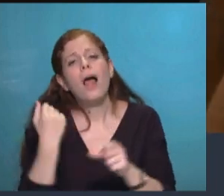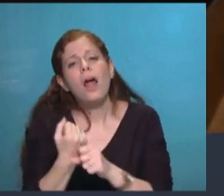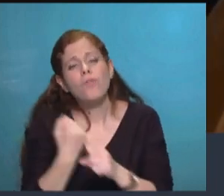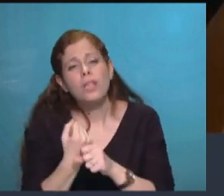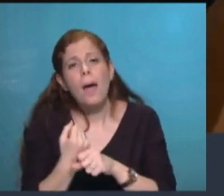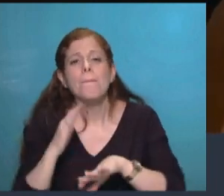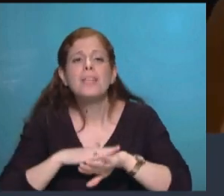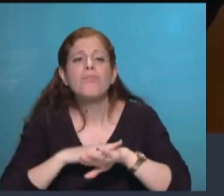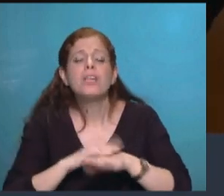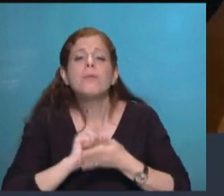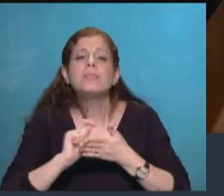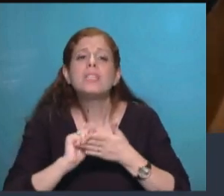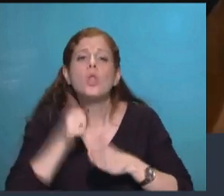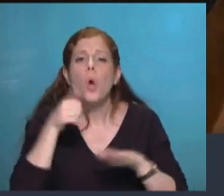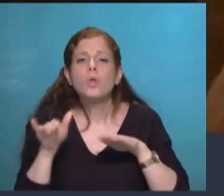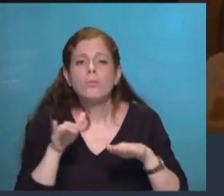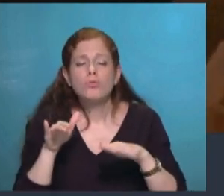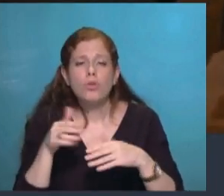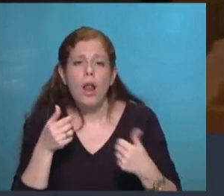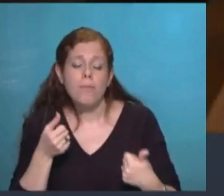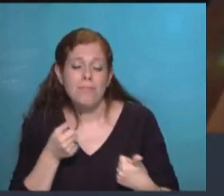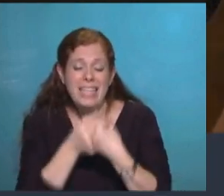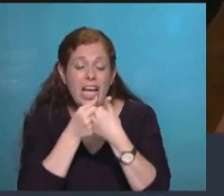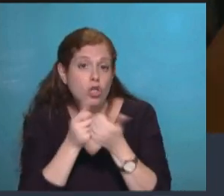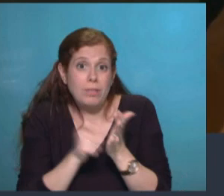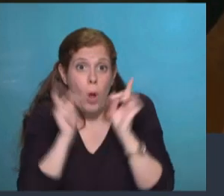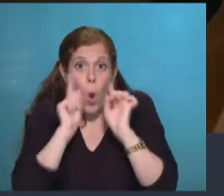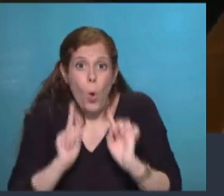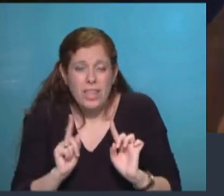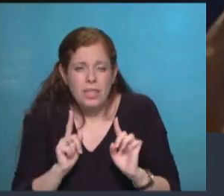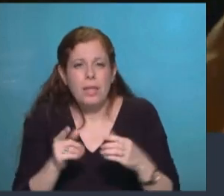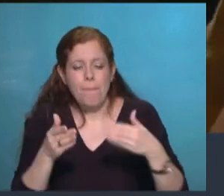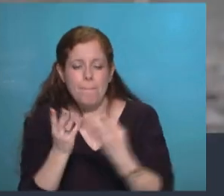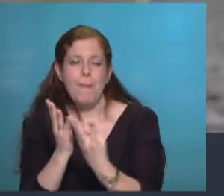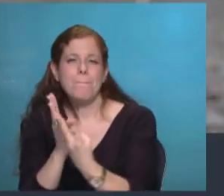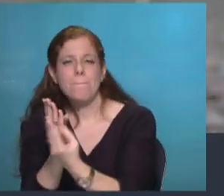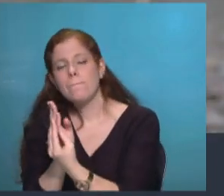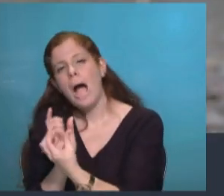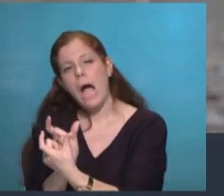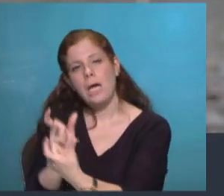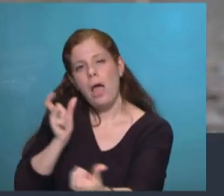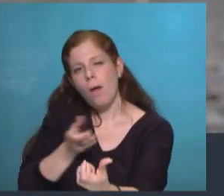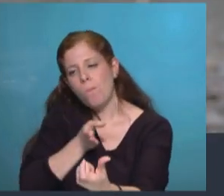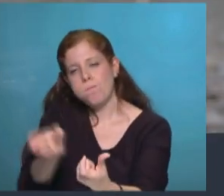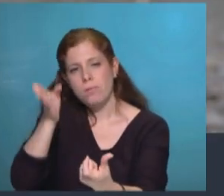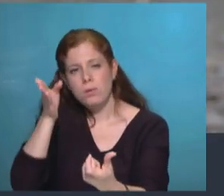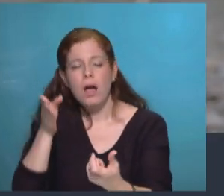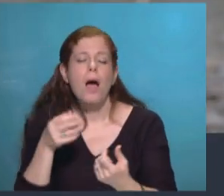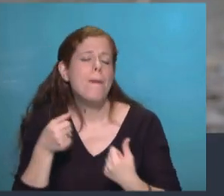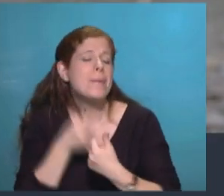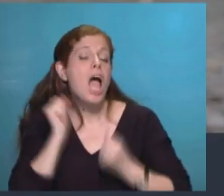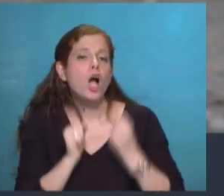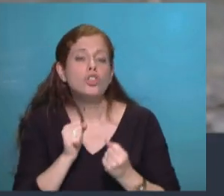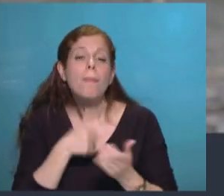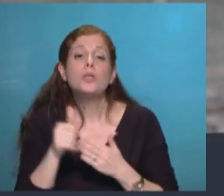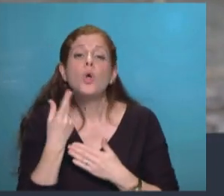במשרד ראש הממשלה, התנגש מסיבה שאינה ברורה במעקה הבטיחות בכביש 6. הפגיעה הייתה אנושה. במשך יותר